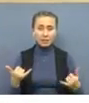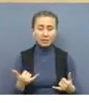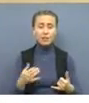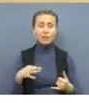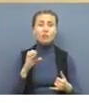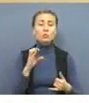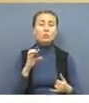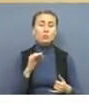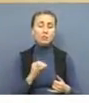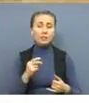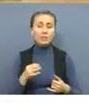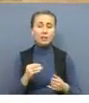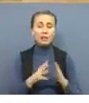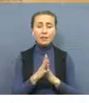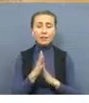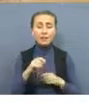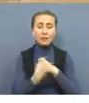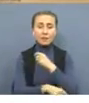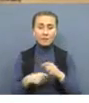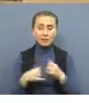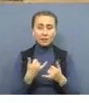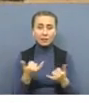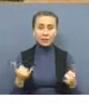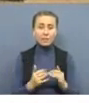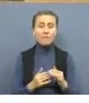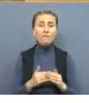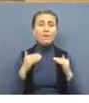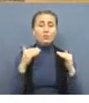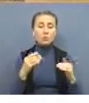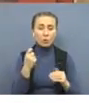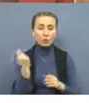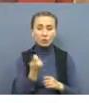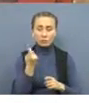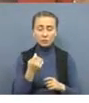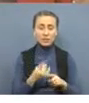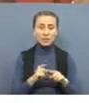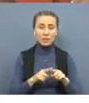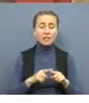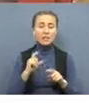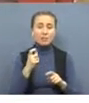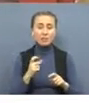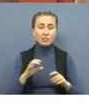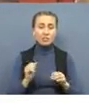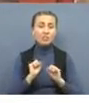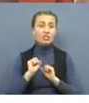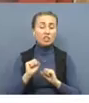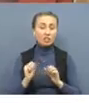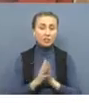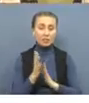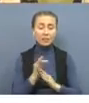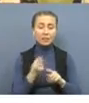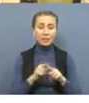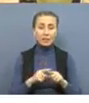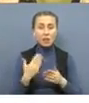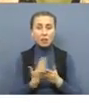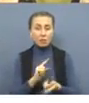просубсидировать сельхозтоваропроизводителям приобретение семян высокой репродукции, химических средств защиты растений и удобрений, значительно обновить